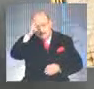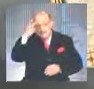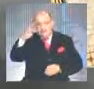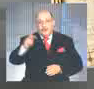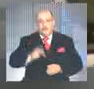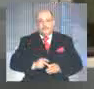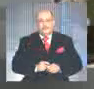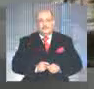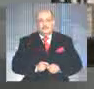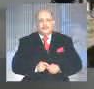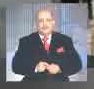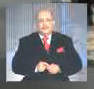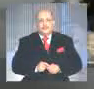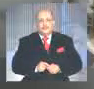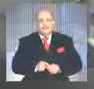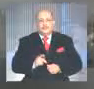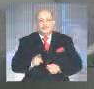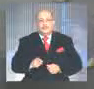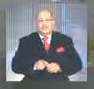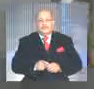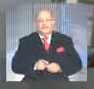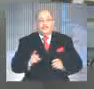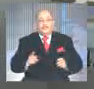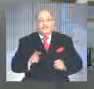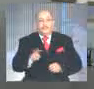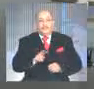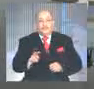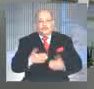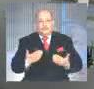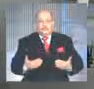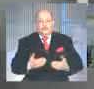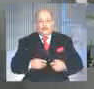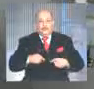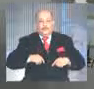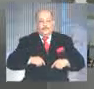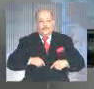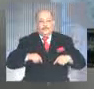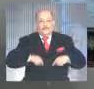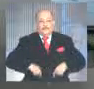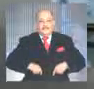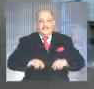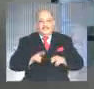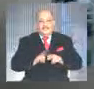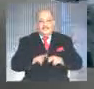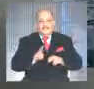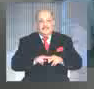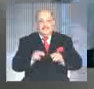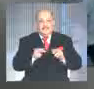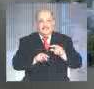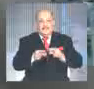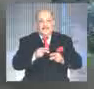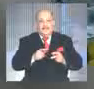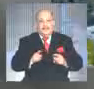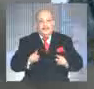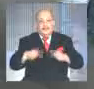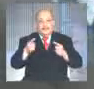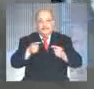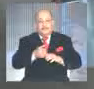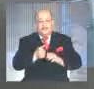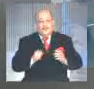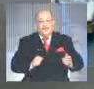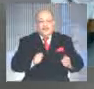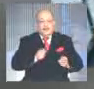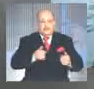للسكر والمدير العام التجاري لمصنع الأسلاك الكهربائية خلال زيارة وزير الصناعة مهدي جمعة للولاية رفقة سفير